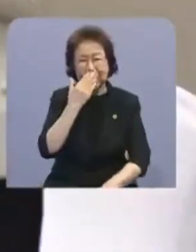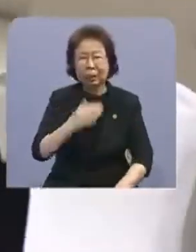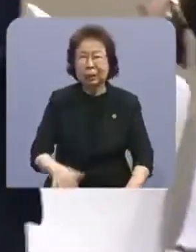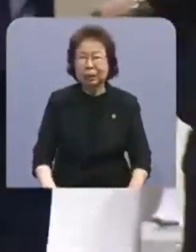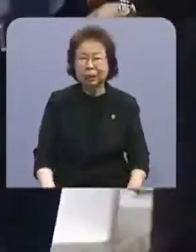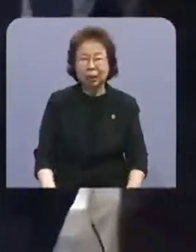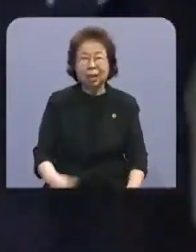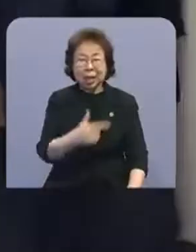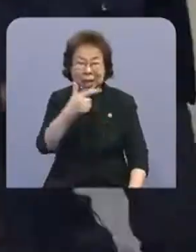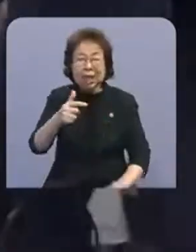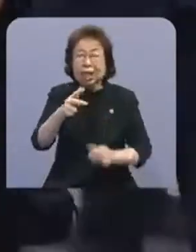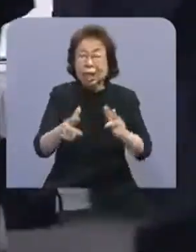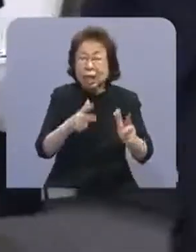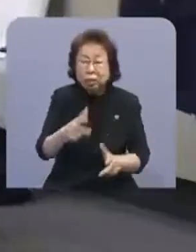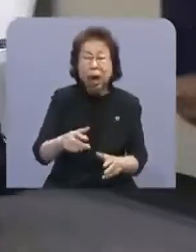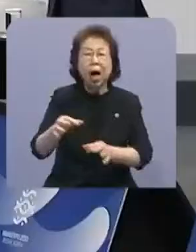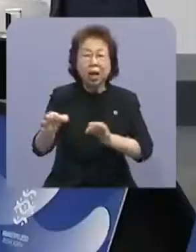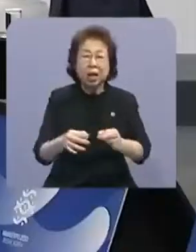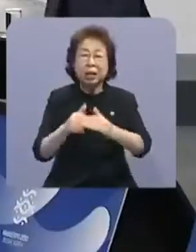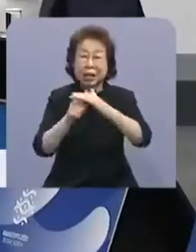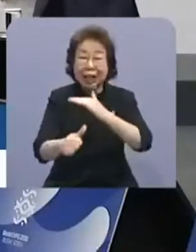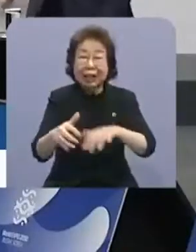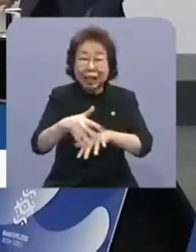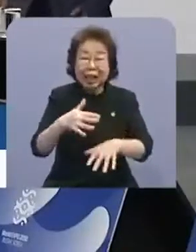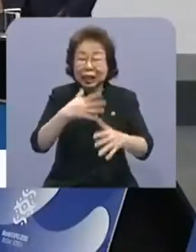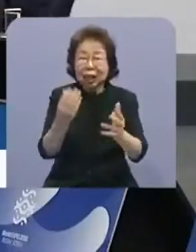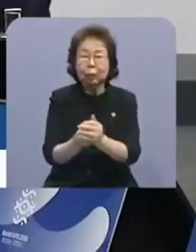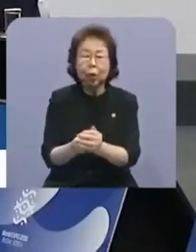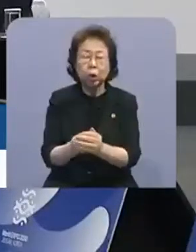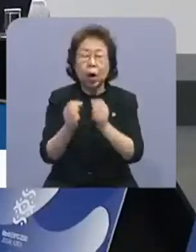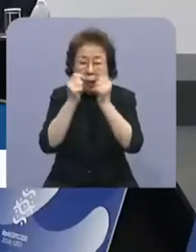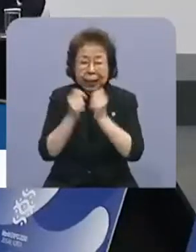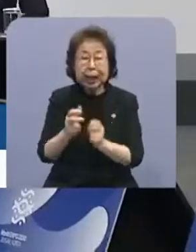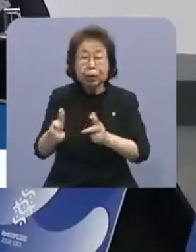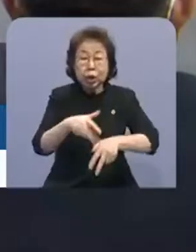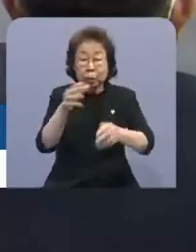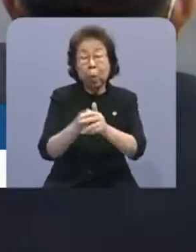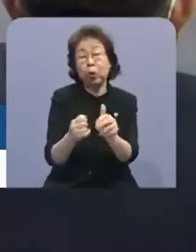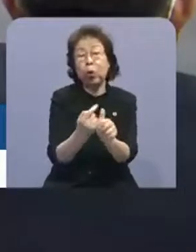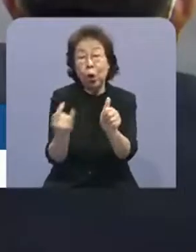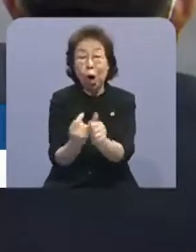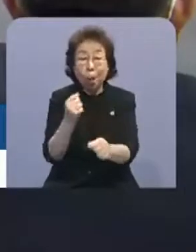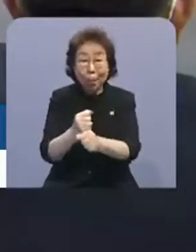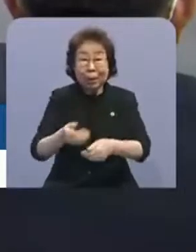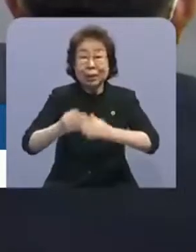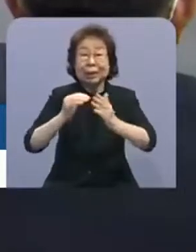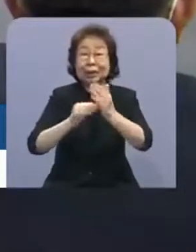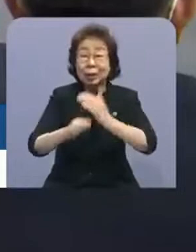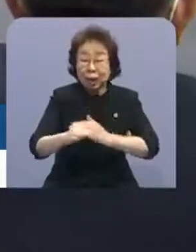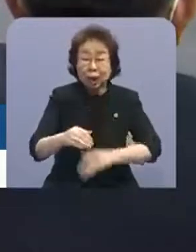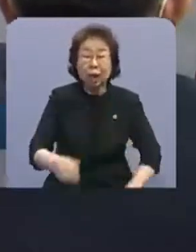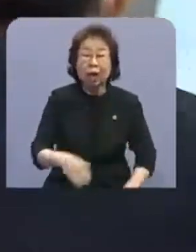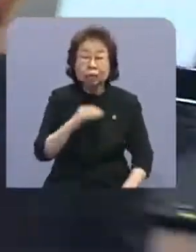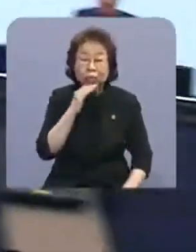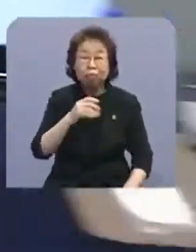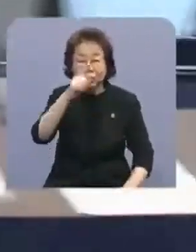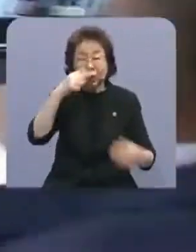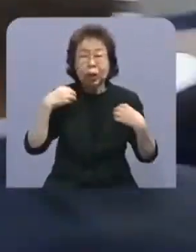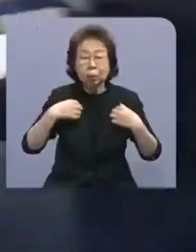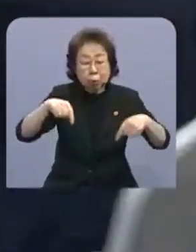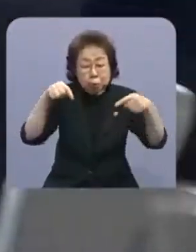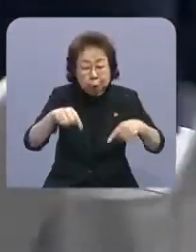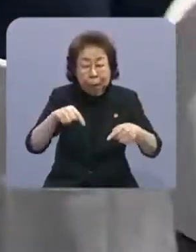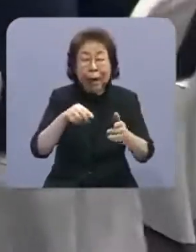국내 대기업과 경제단체, 지역상의가 민간 유치위원회를 발족한 가운데 윤 대통령도 곧 정부